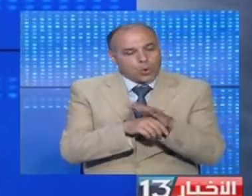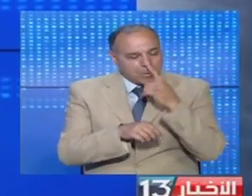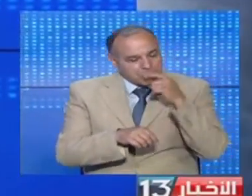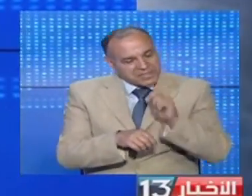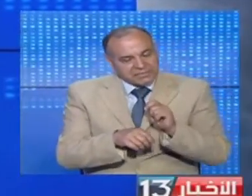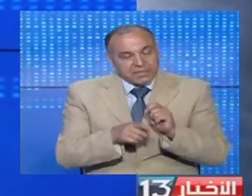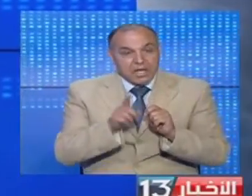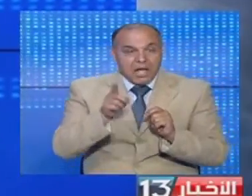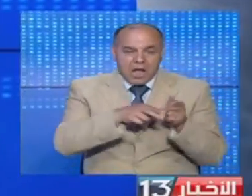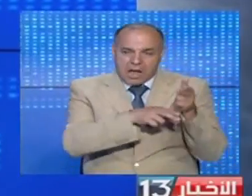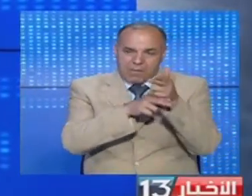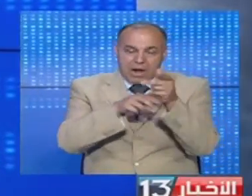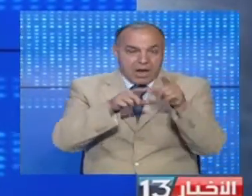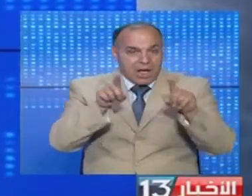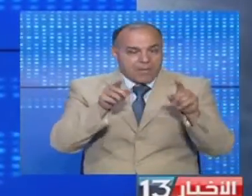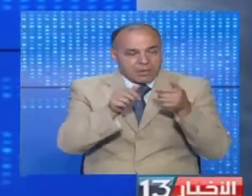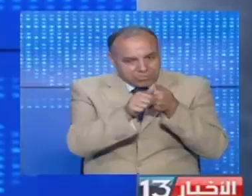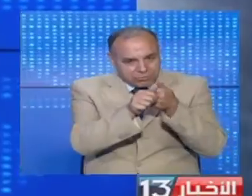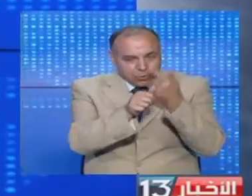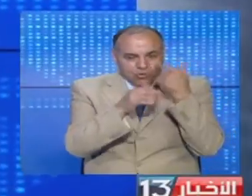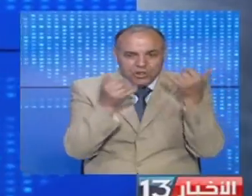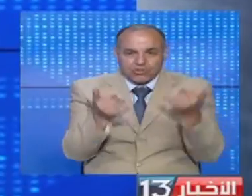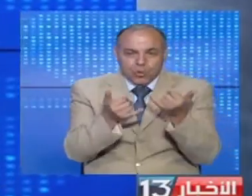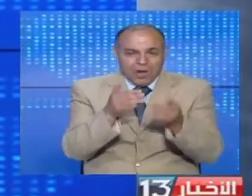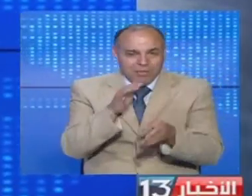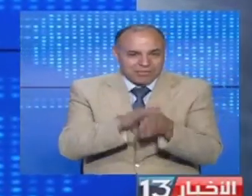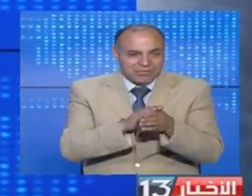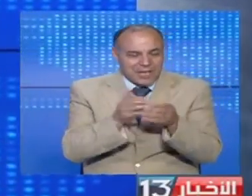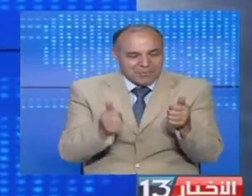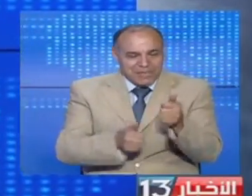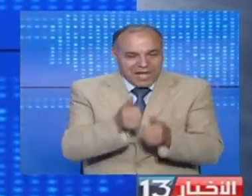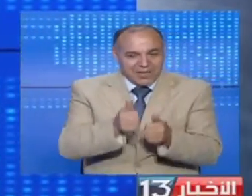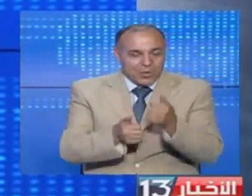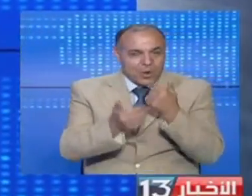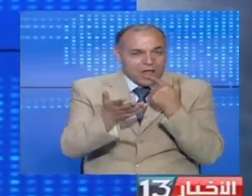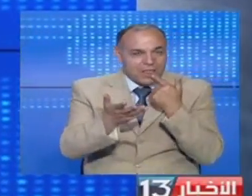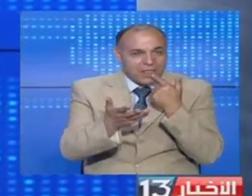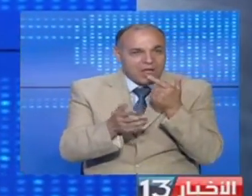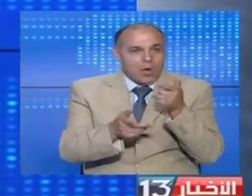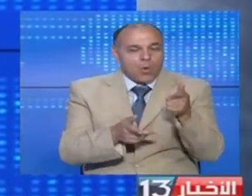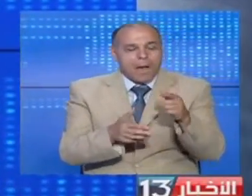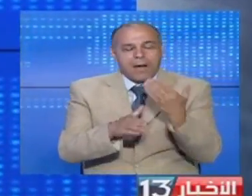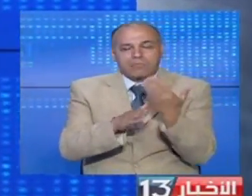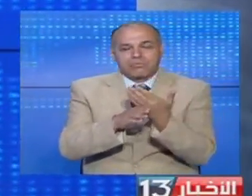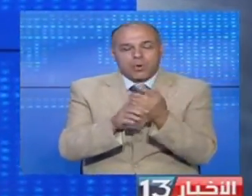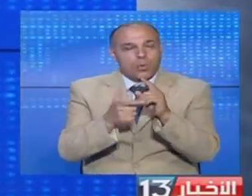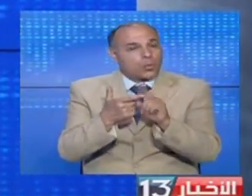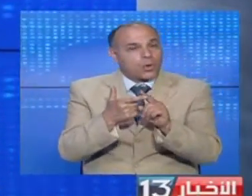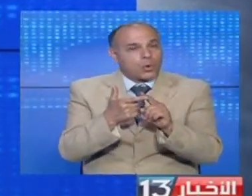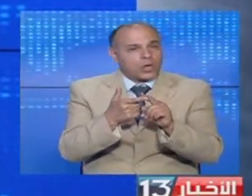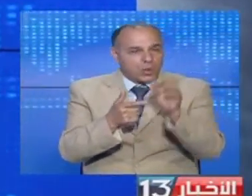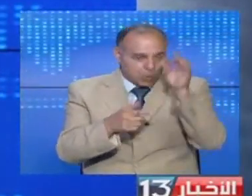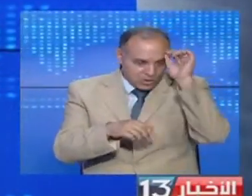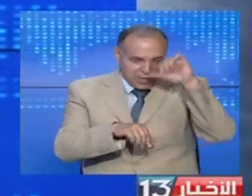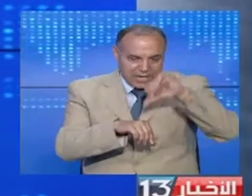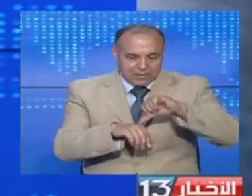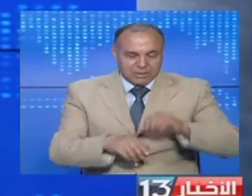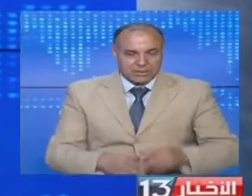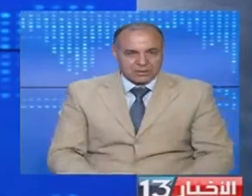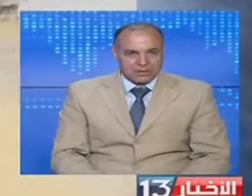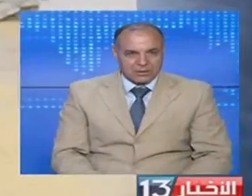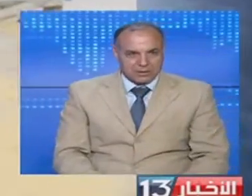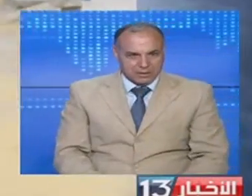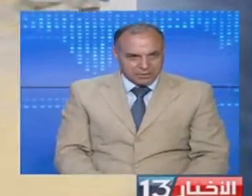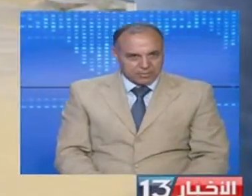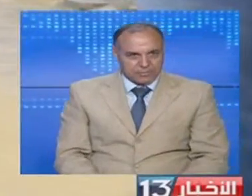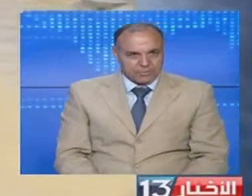تمر الاخبار واكبت اجواء انطلاق هذه الامتحانات باحد المعاهد الثانويه بتونس العاصمه